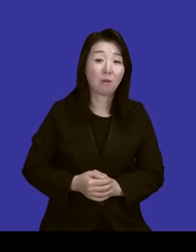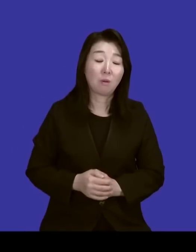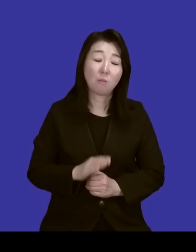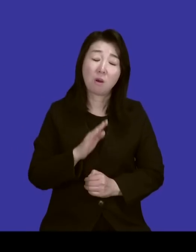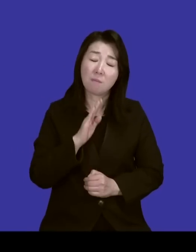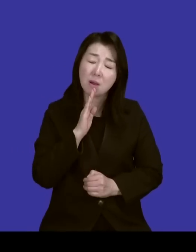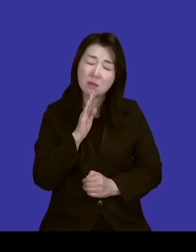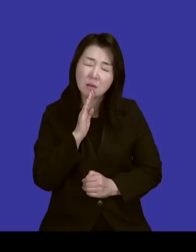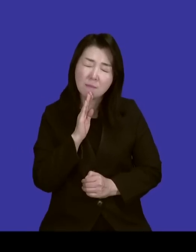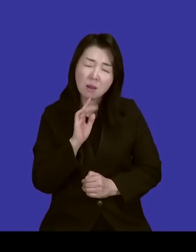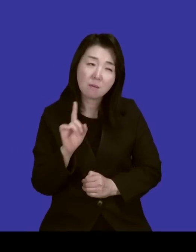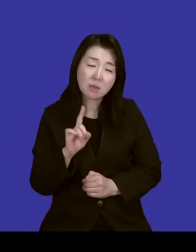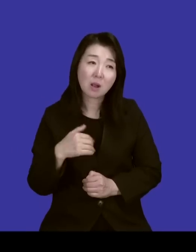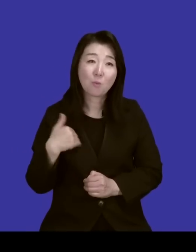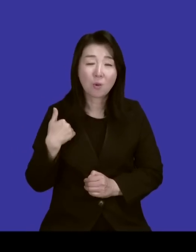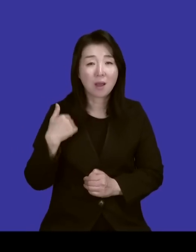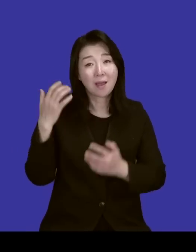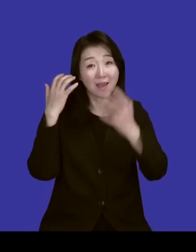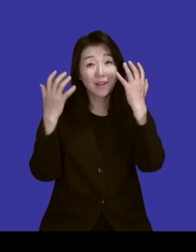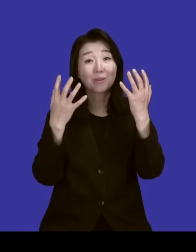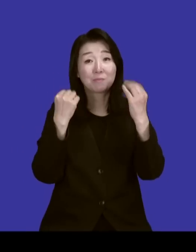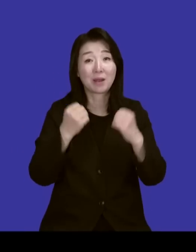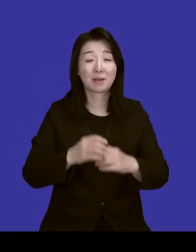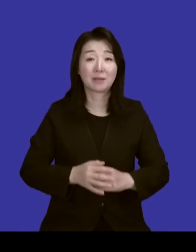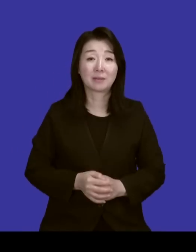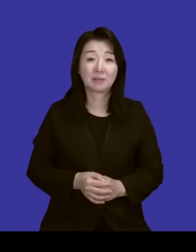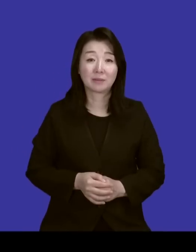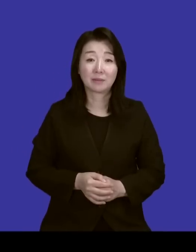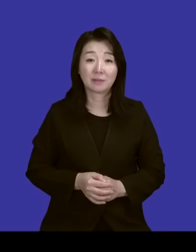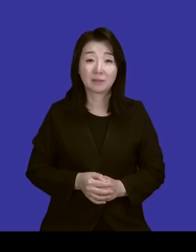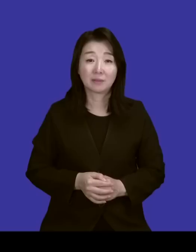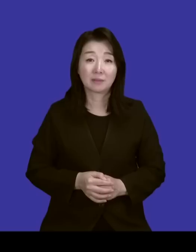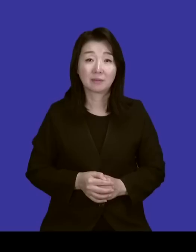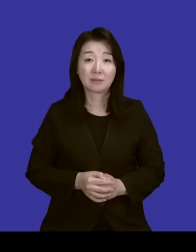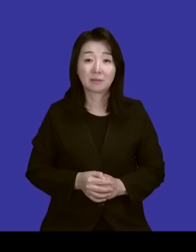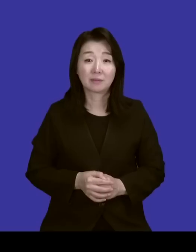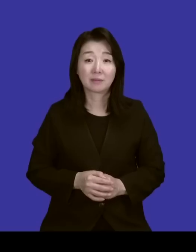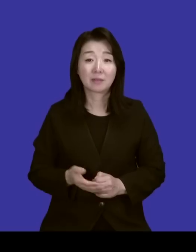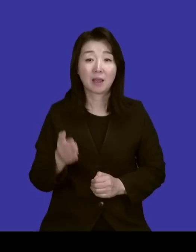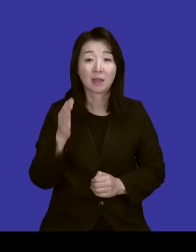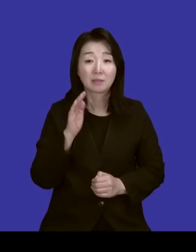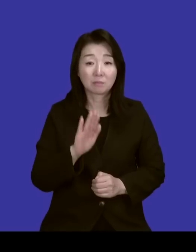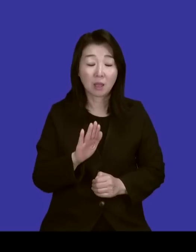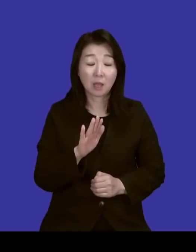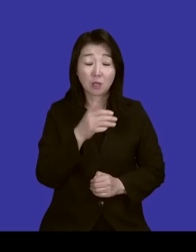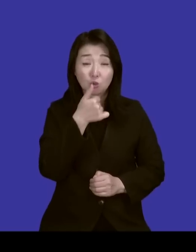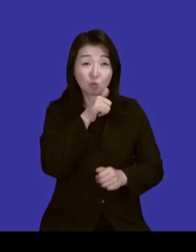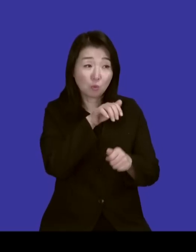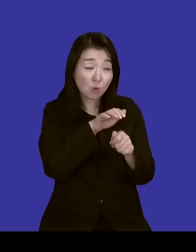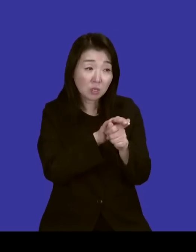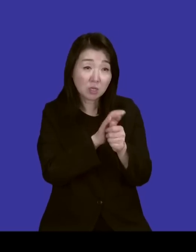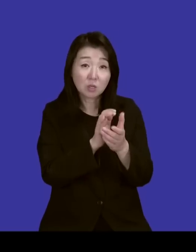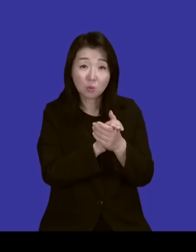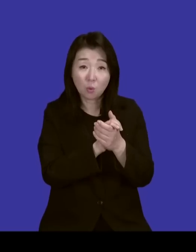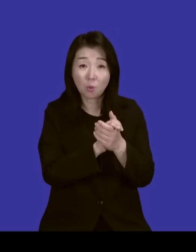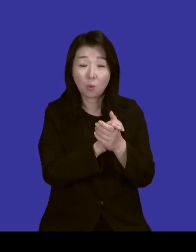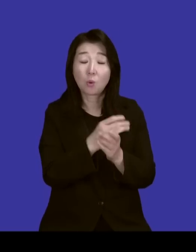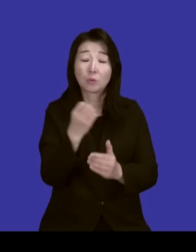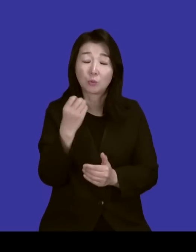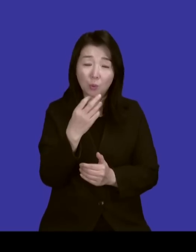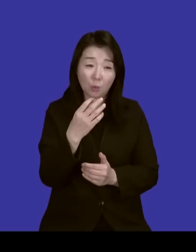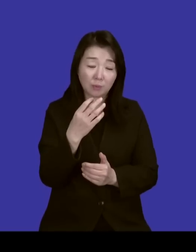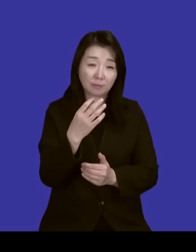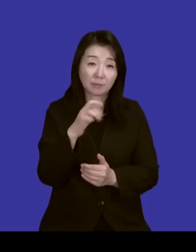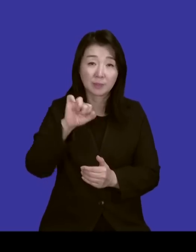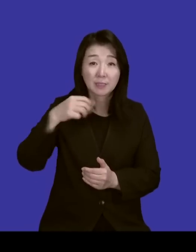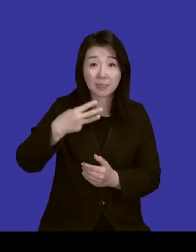건지 모르니까 헷갈릴 때가 참 많았지만 아까 정말 중보 기도 예. 아, 네네. 시작해서 셀 모임